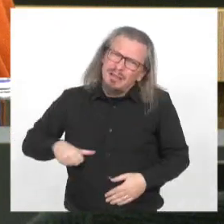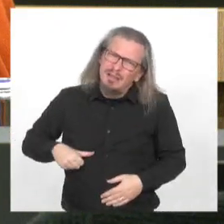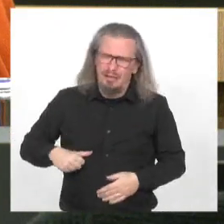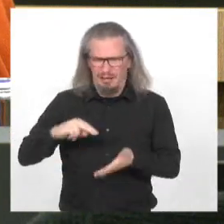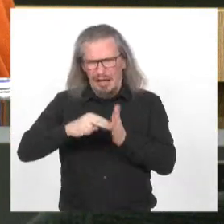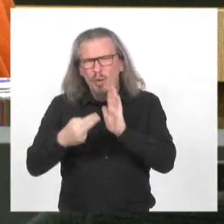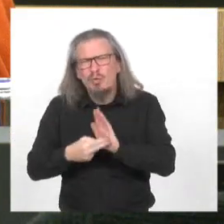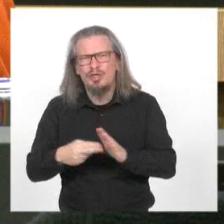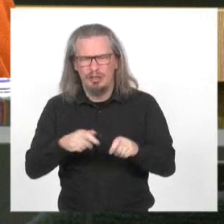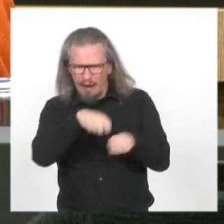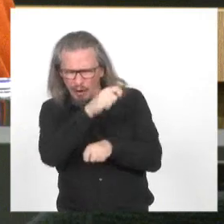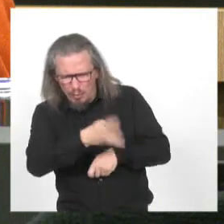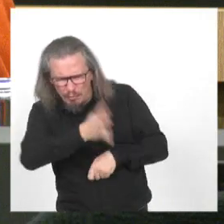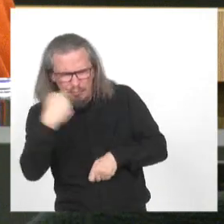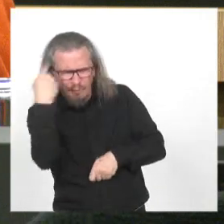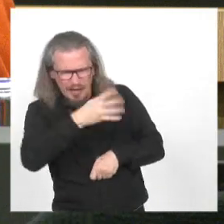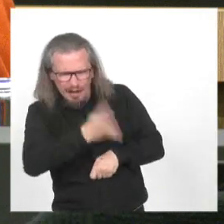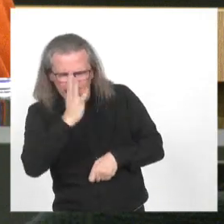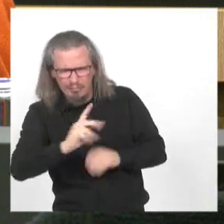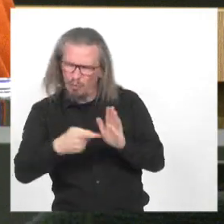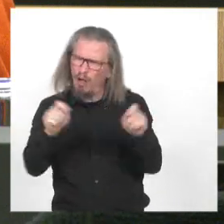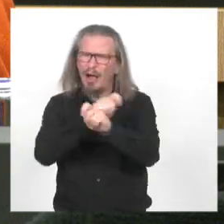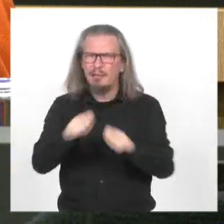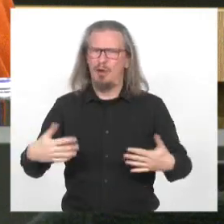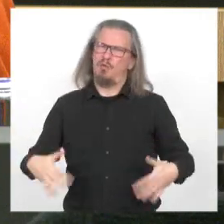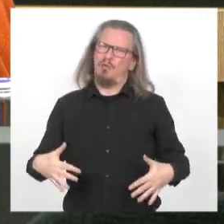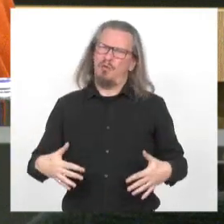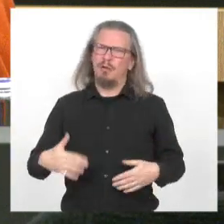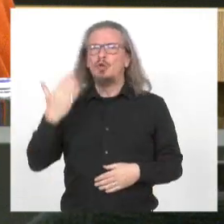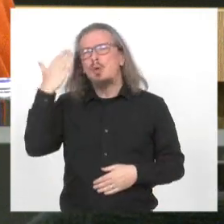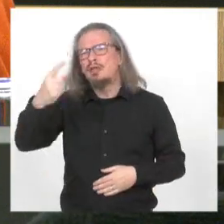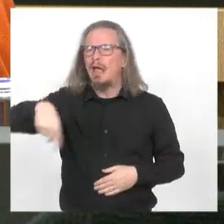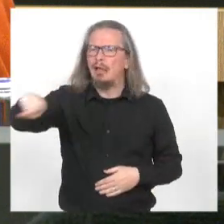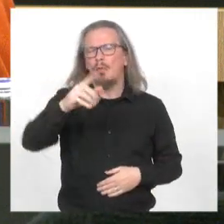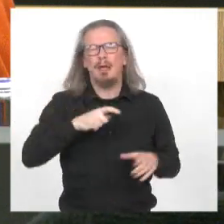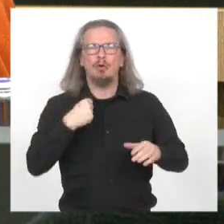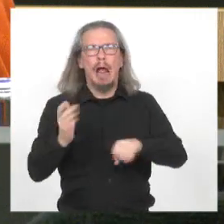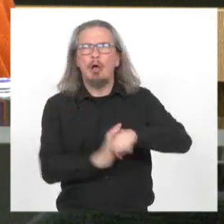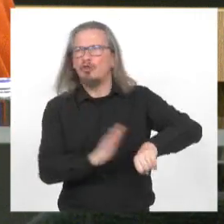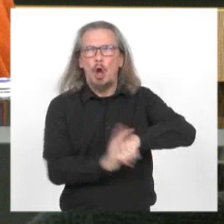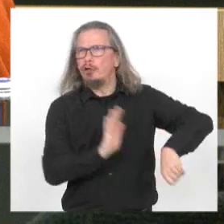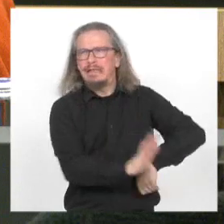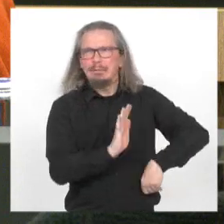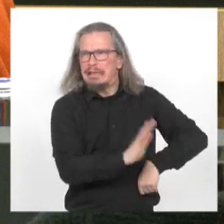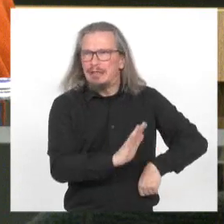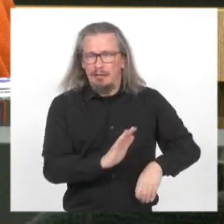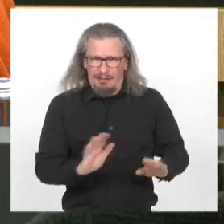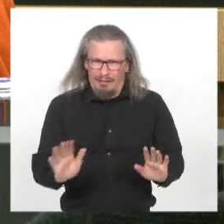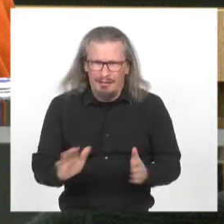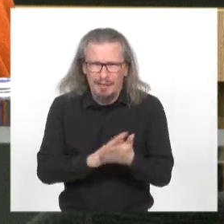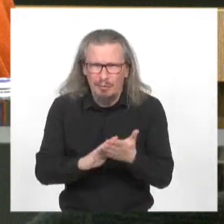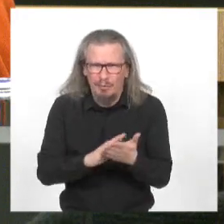technologies biométriques d'évaluation pour le respect des droits. Je sais qu'en ce moment, certains voient des factieux et l'ultra-gauche partout, à chaque coin de rue, mais ces